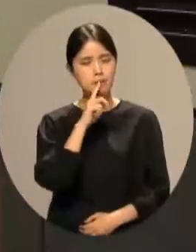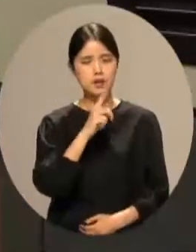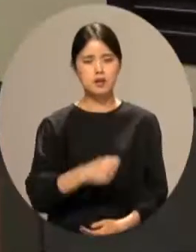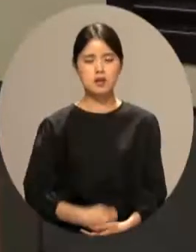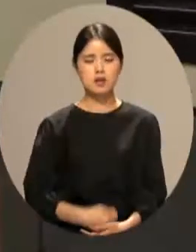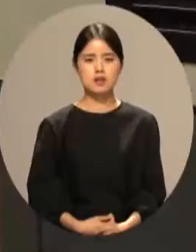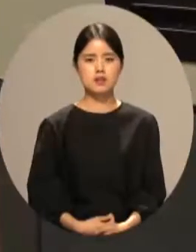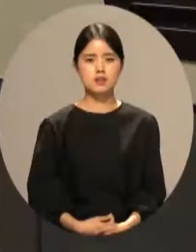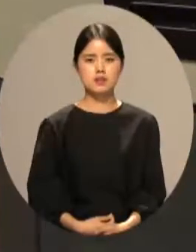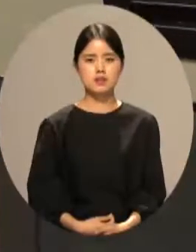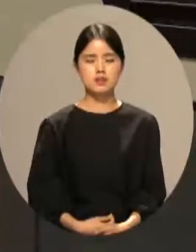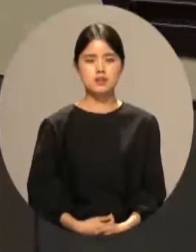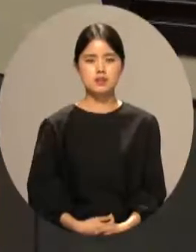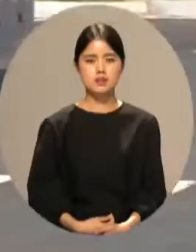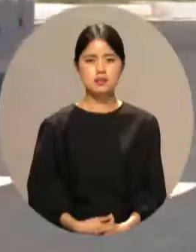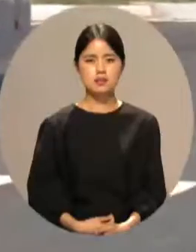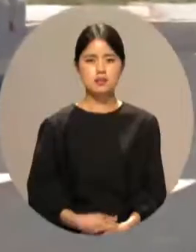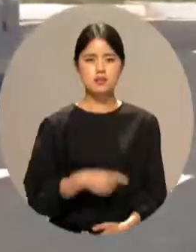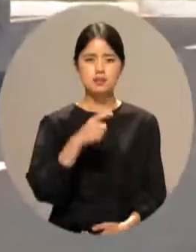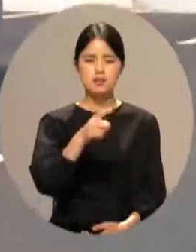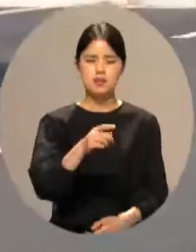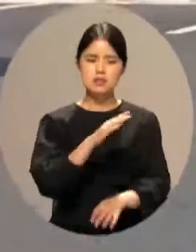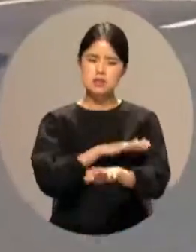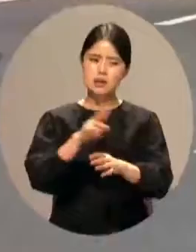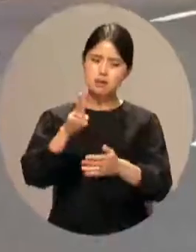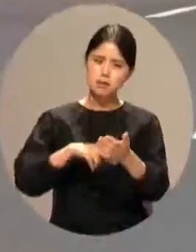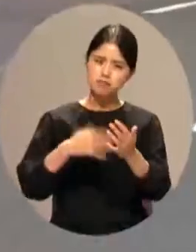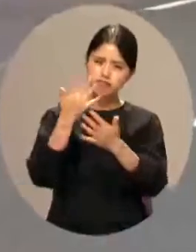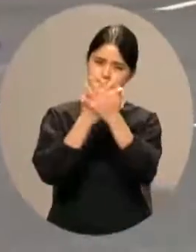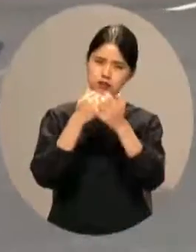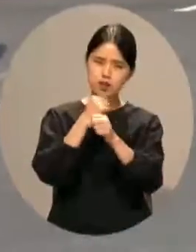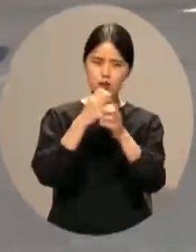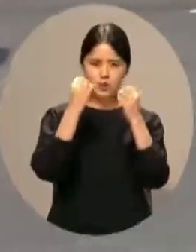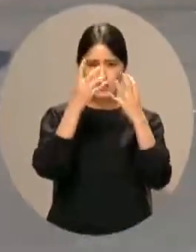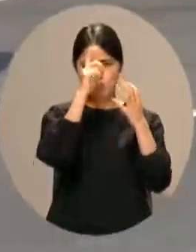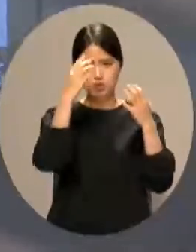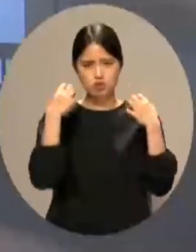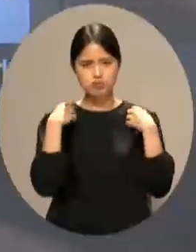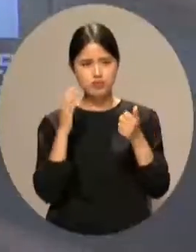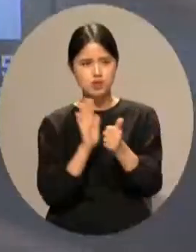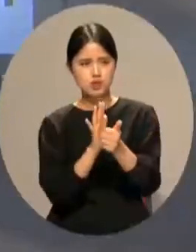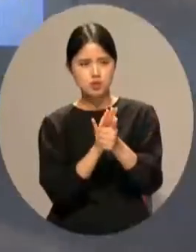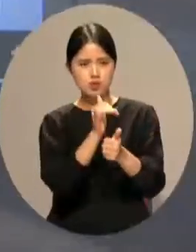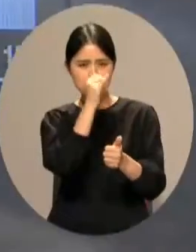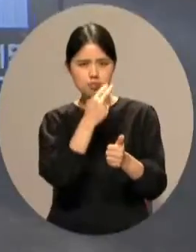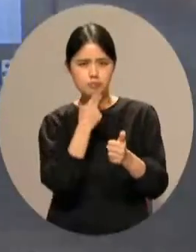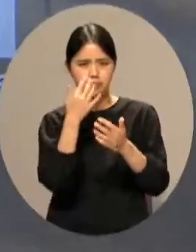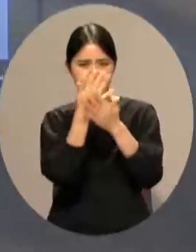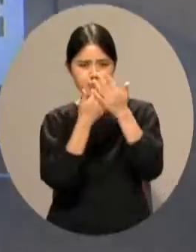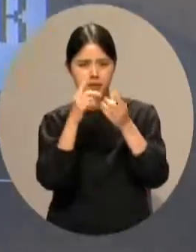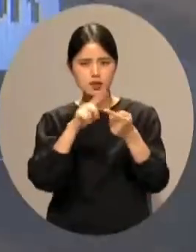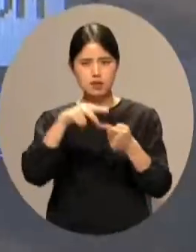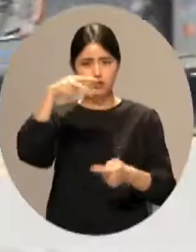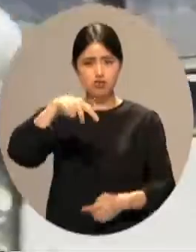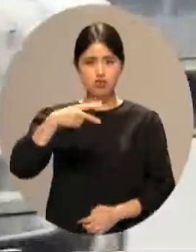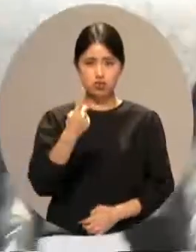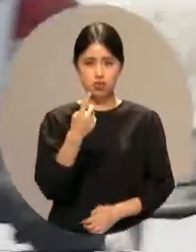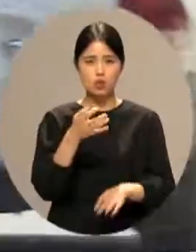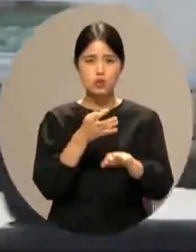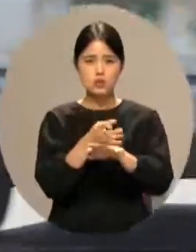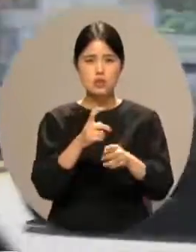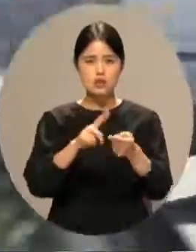나오고 있습니다. 시장성이 불투명하고 새 정부의 지원 의지도 불확실한 수소차에 대해